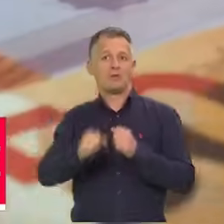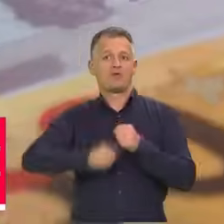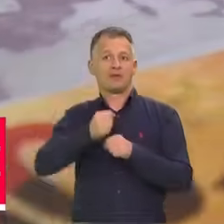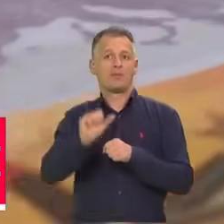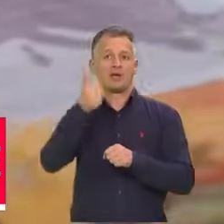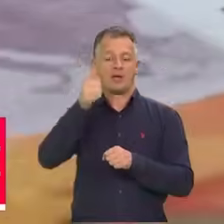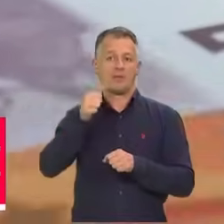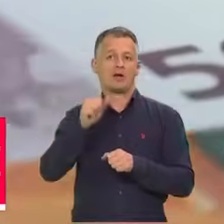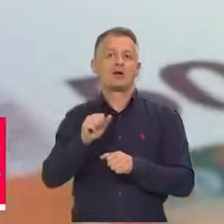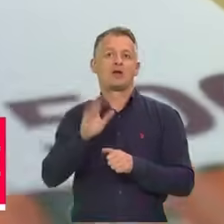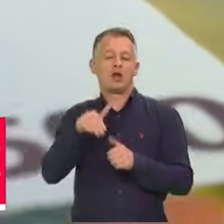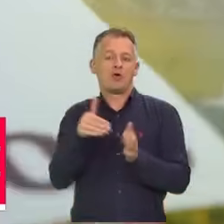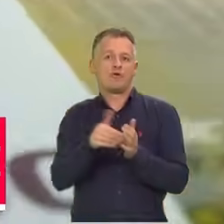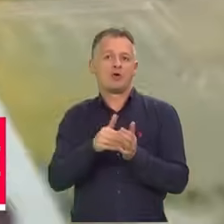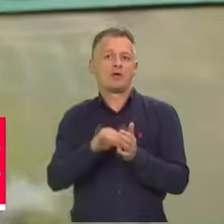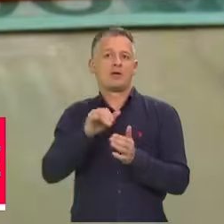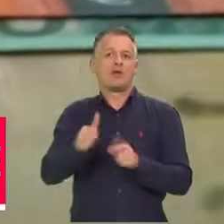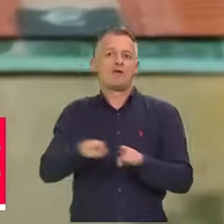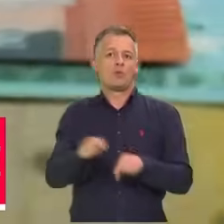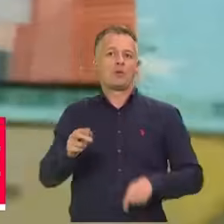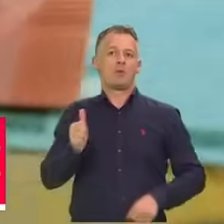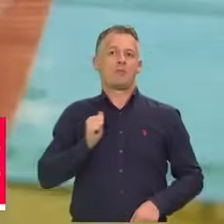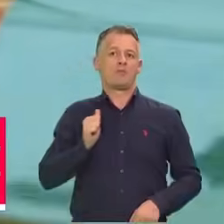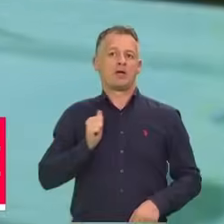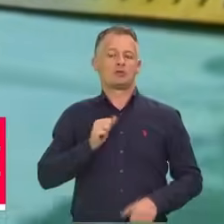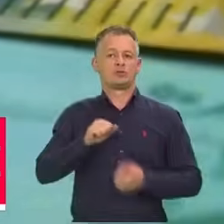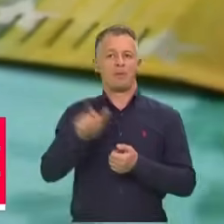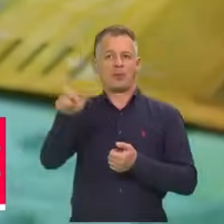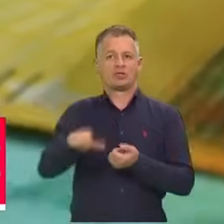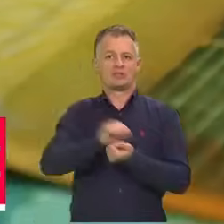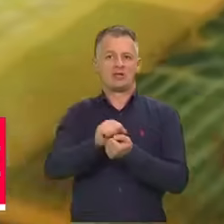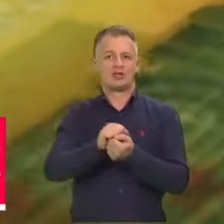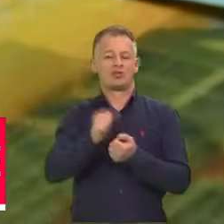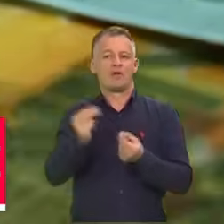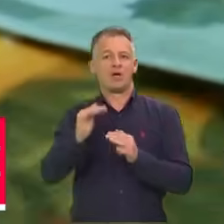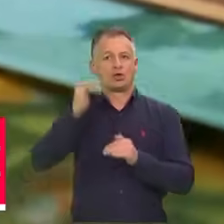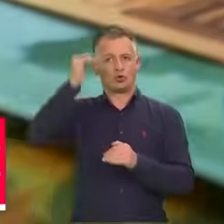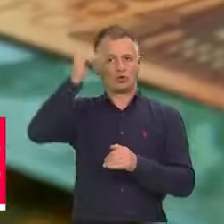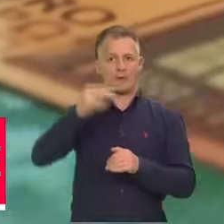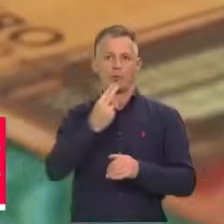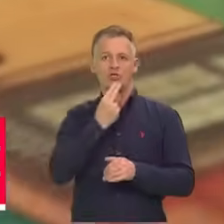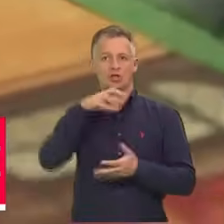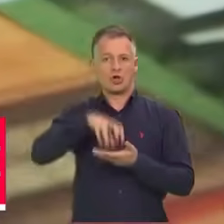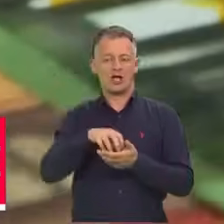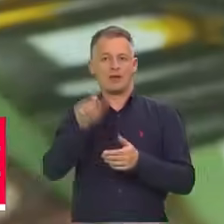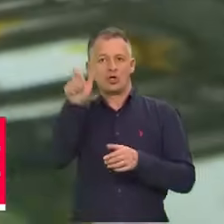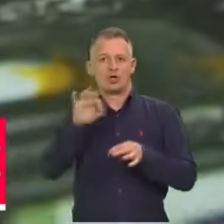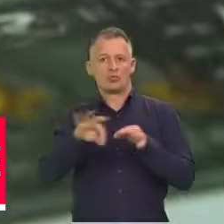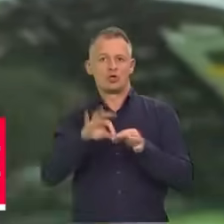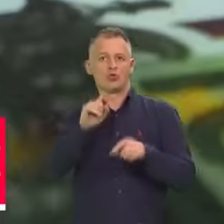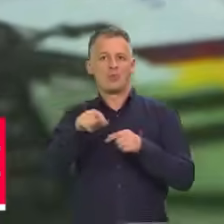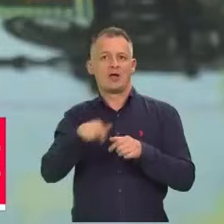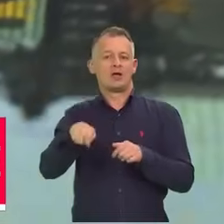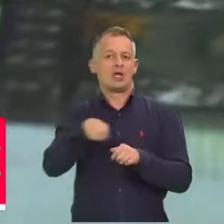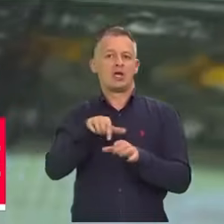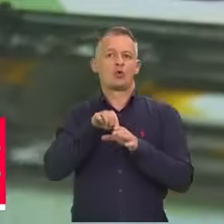care necesită studii medii, cum ar fi paznicul sau spălătoreasa. Câteva trepte mai sus se vor afla polițiștii locali și economiștii, urmați de educatori și